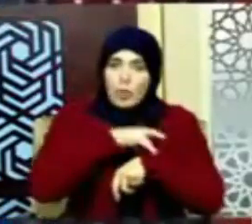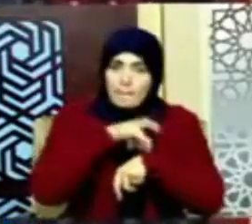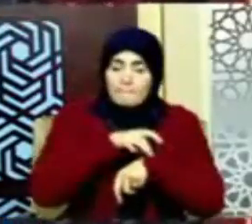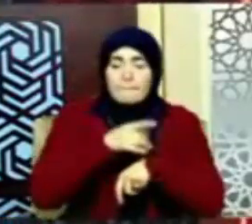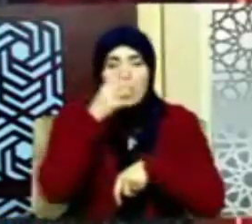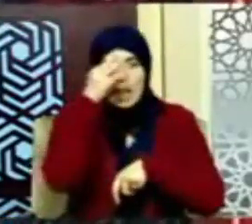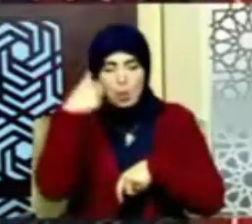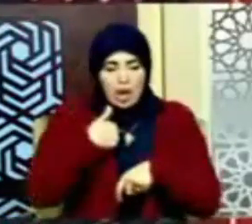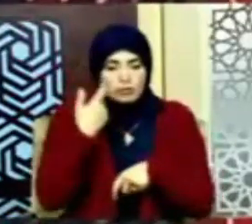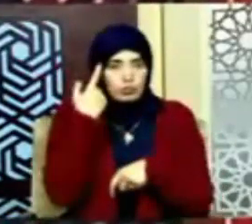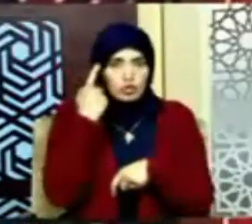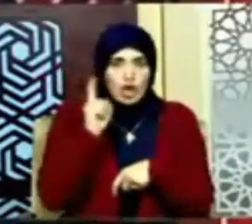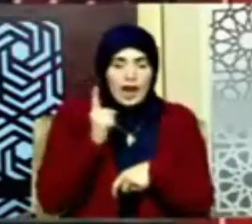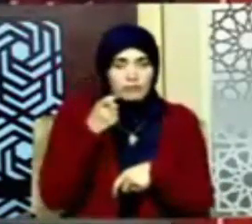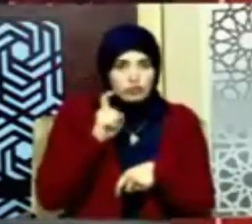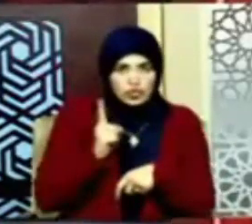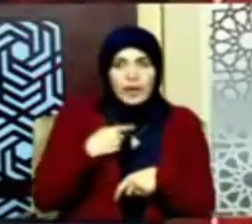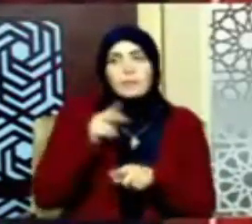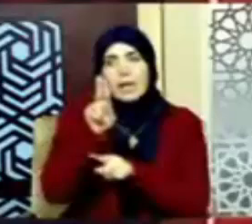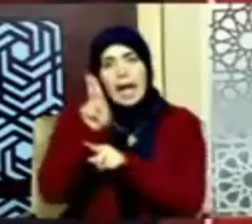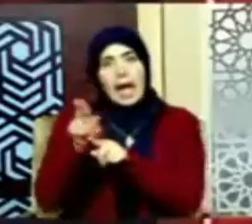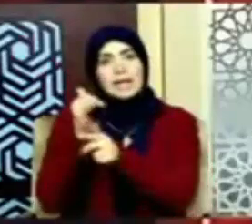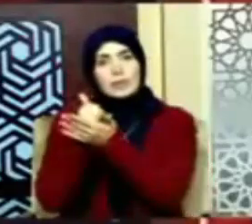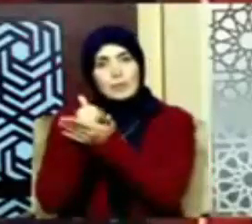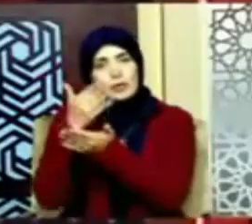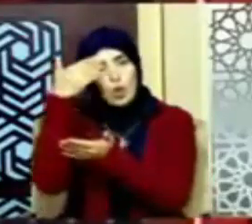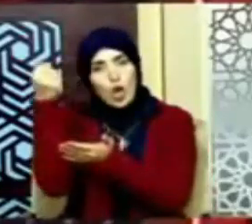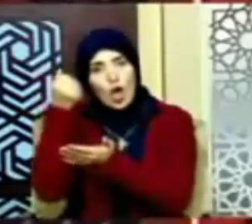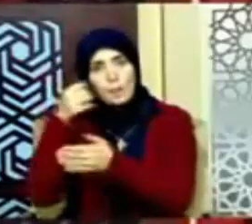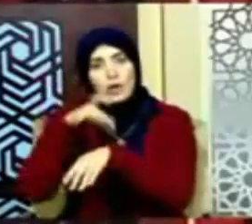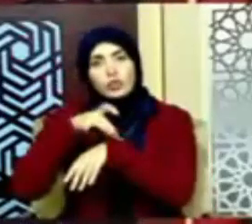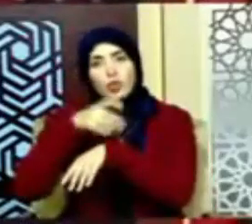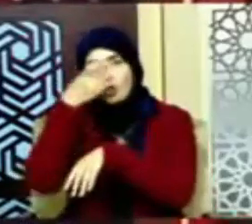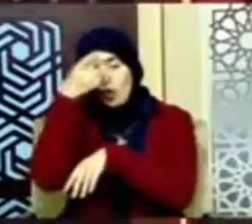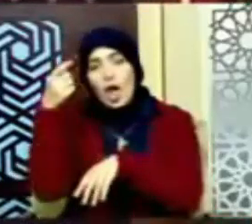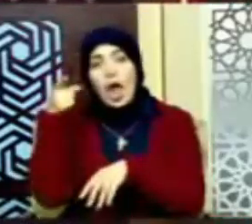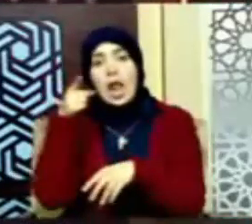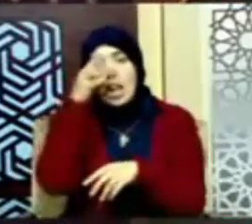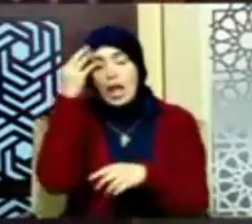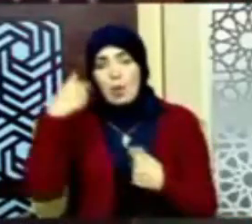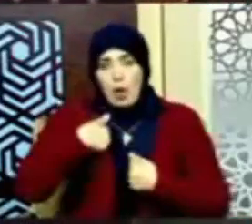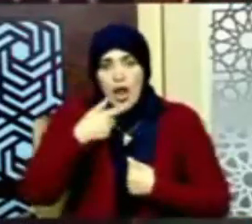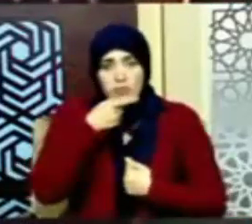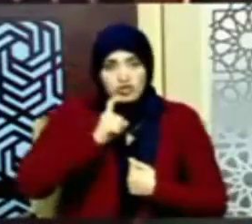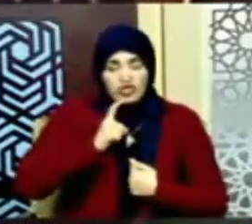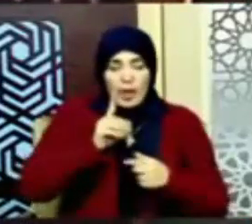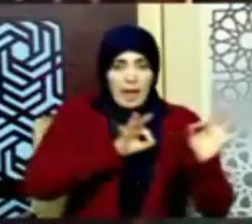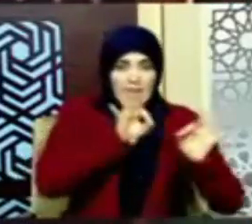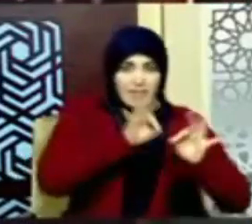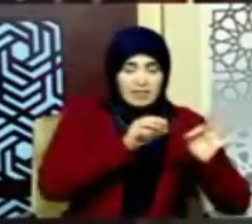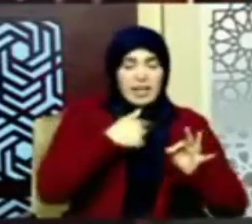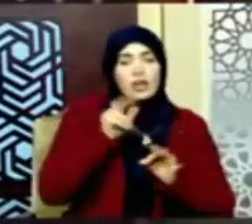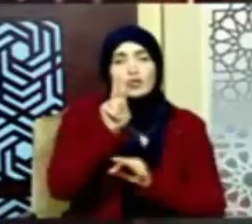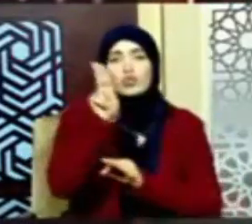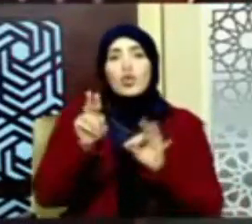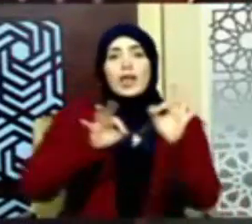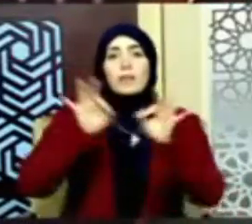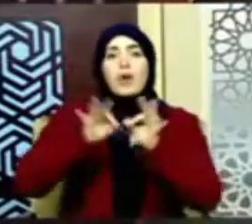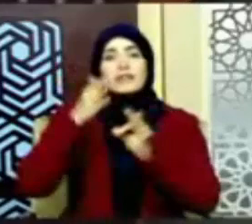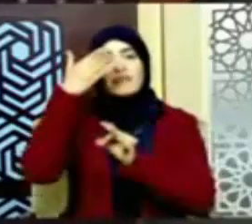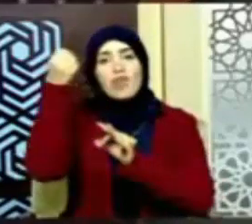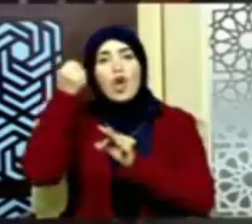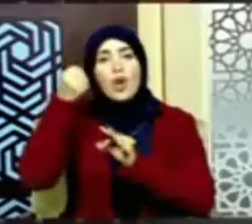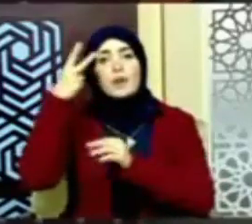في الطب، وأهل الصيدلة في الصيدلة، وأهل الهندسة في الهندسة. فالعلم الحقيقي